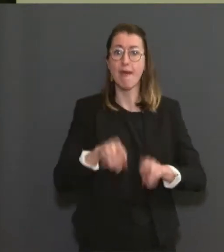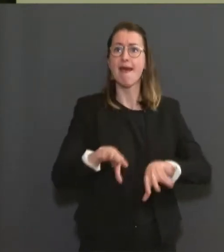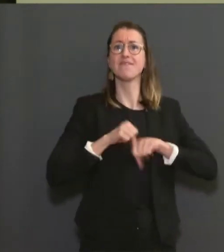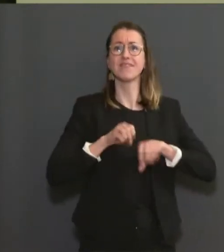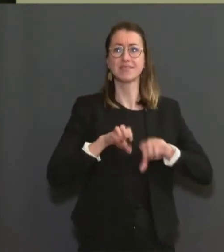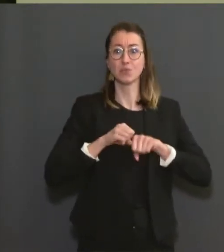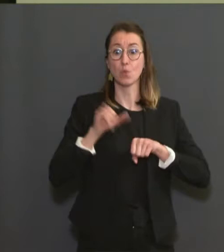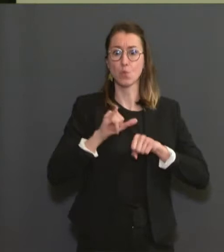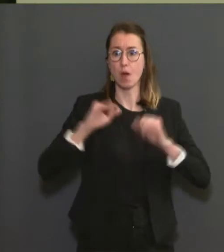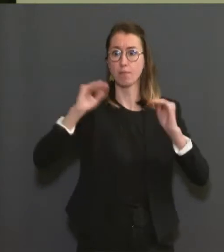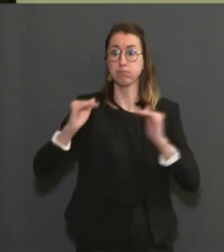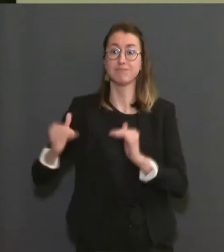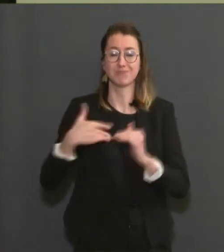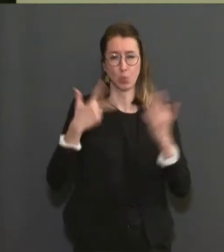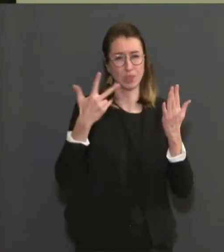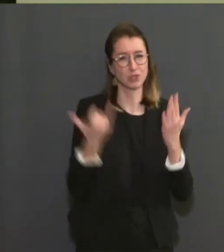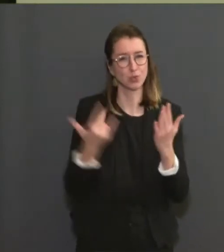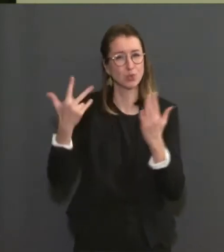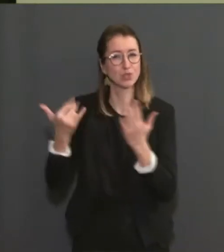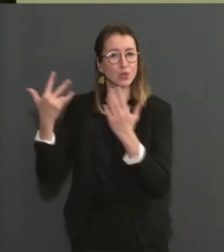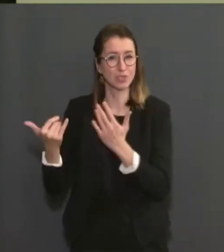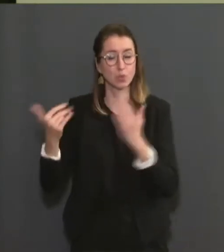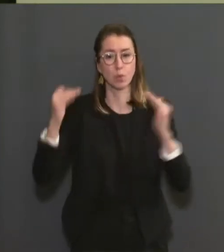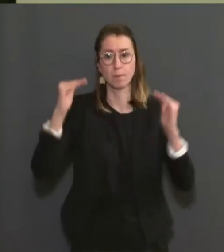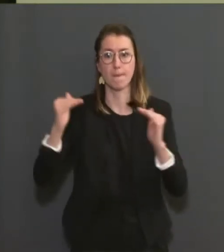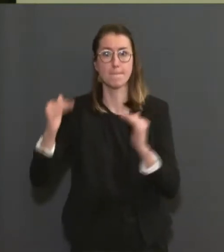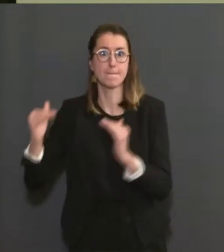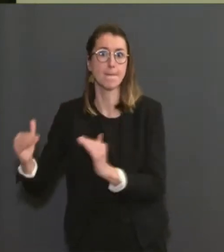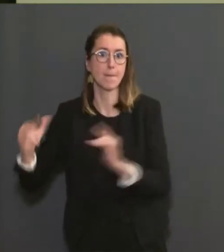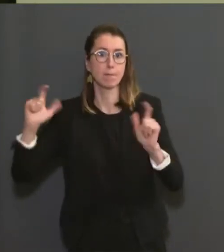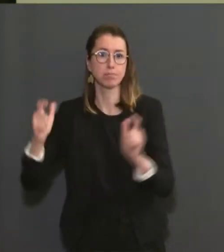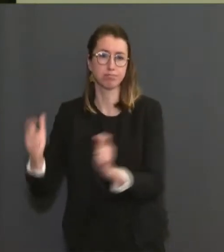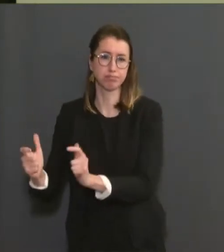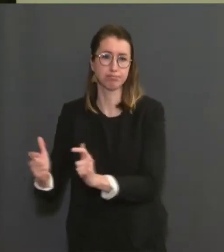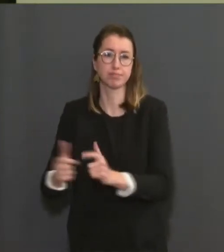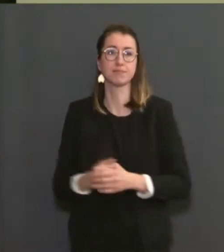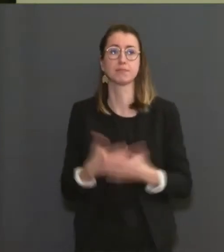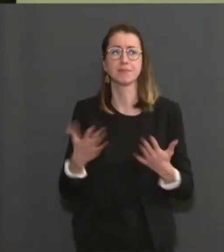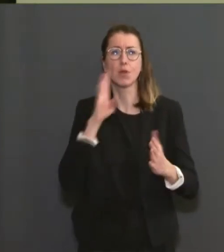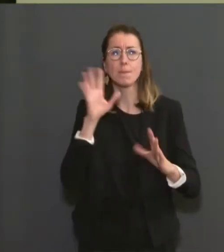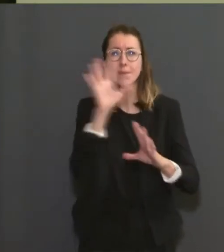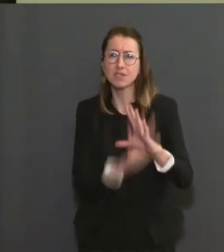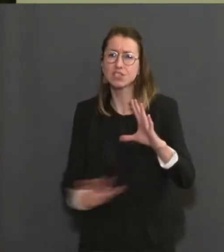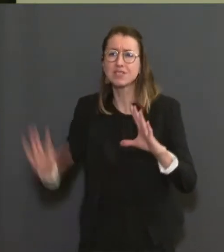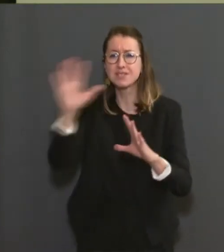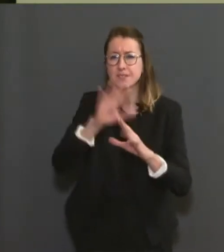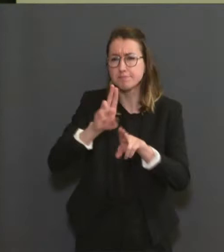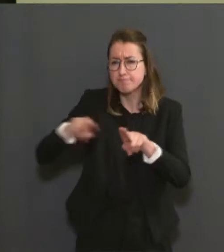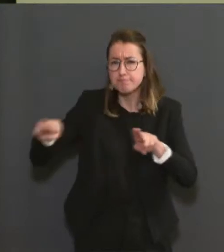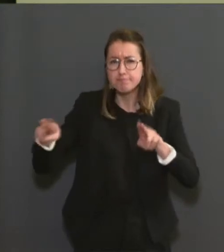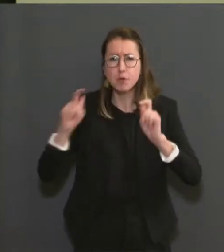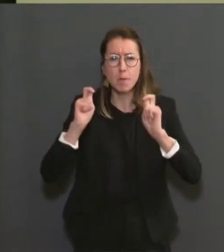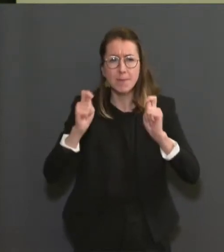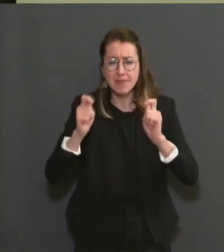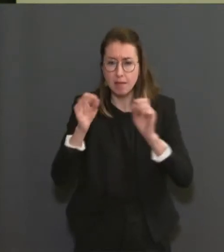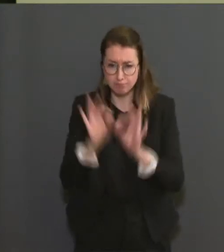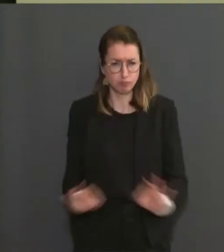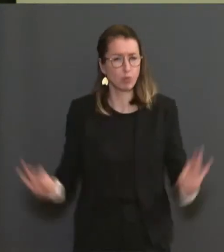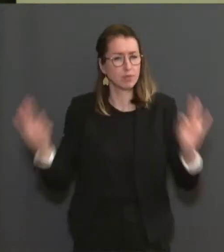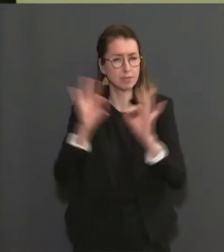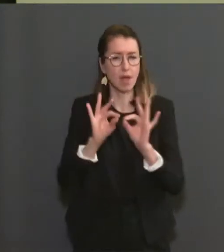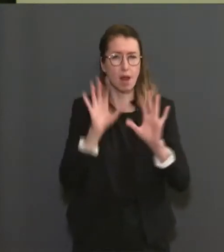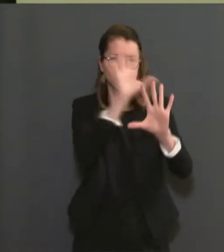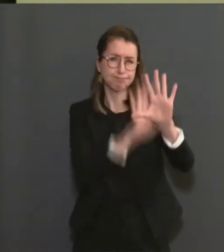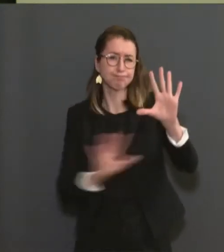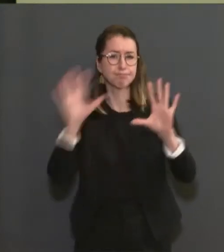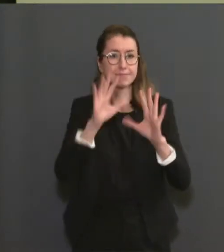avoir actuellement en Belgique en hospitalisation 6518 patients, soit à peu près 1000 de moins que lors